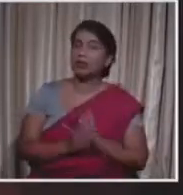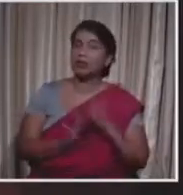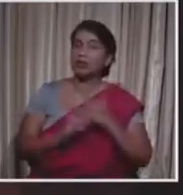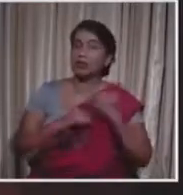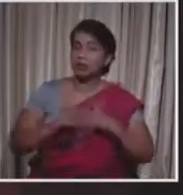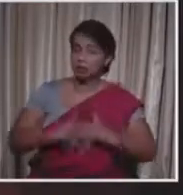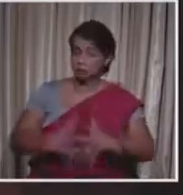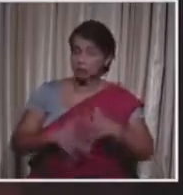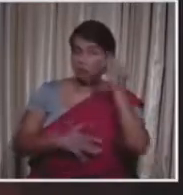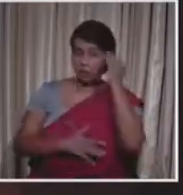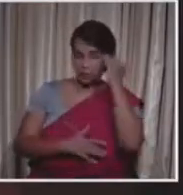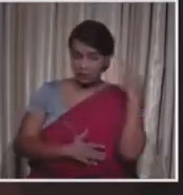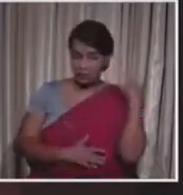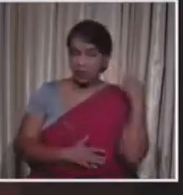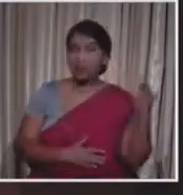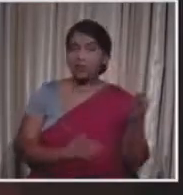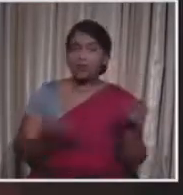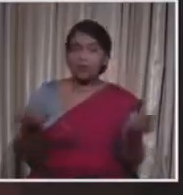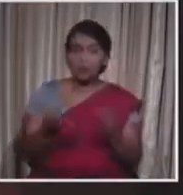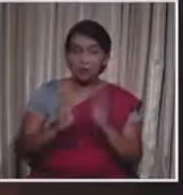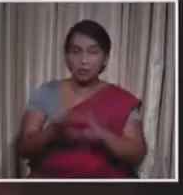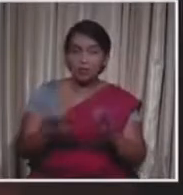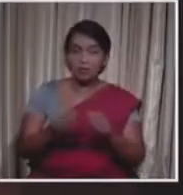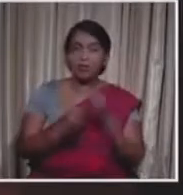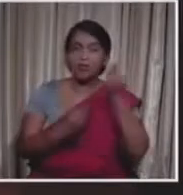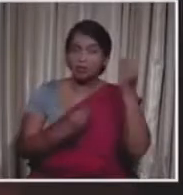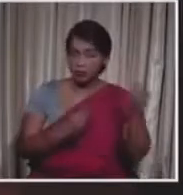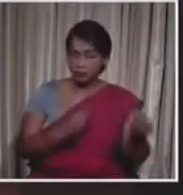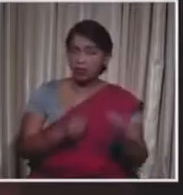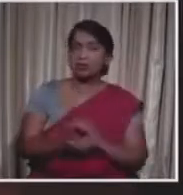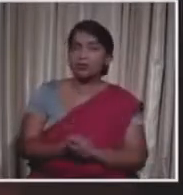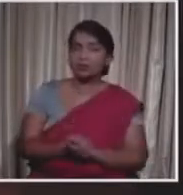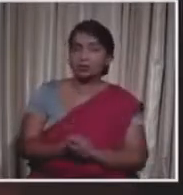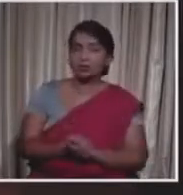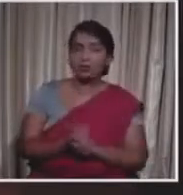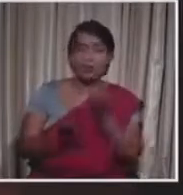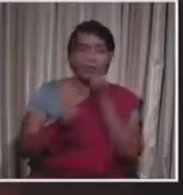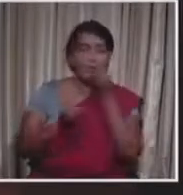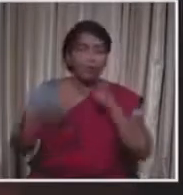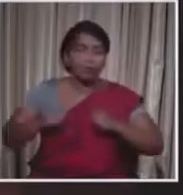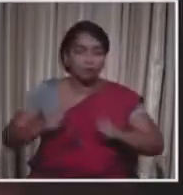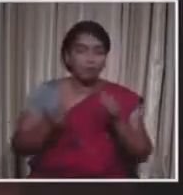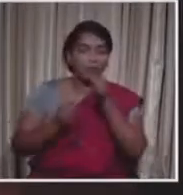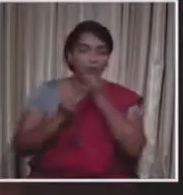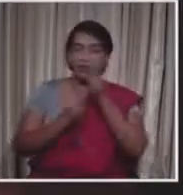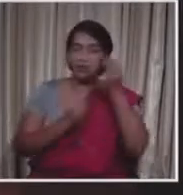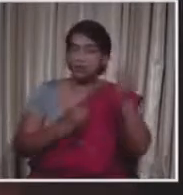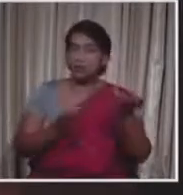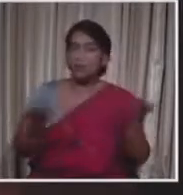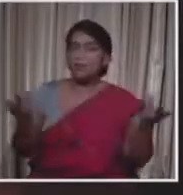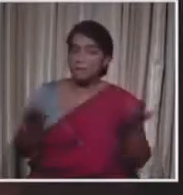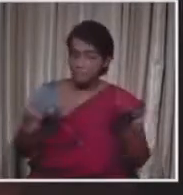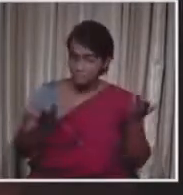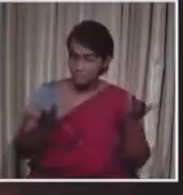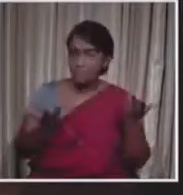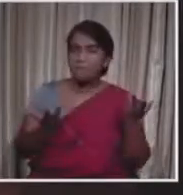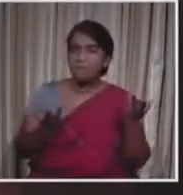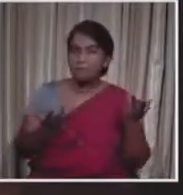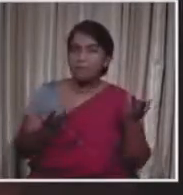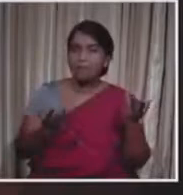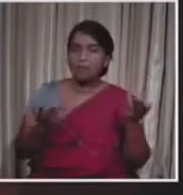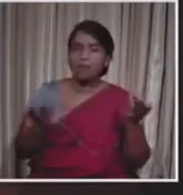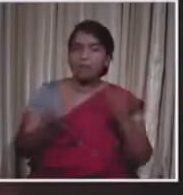ගර්භණී මව්වරුන්ට කුඩා දරුවන්ට ලබා දෙන ත්‍රිපෝෂ සලාකේ ලබා දෙන්නට බෑ.